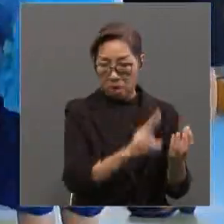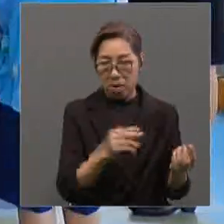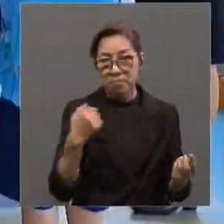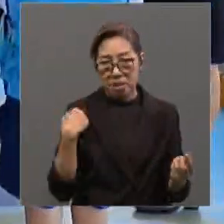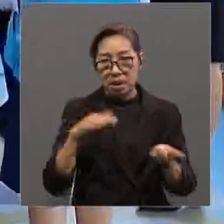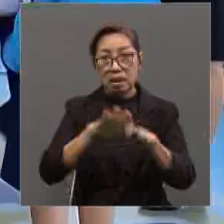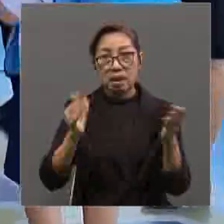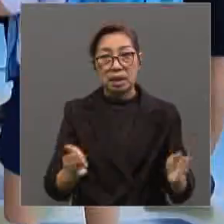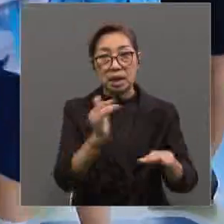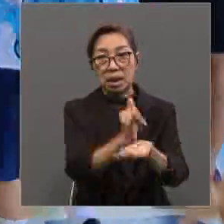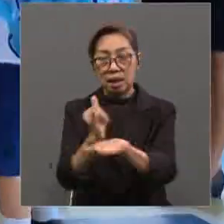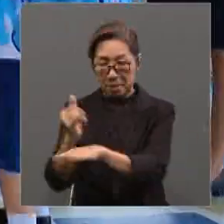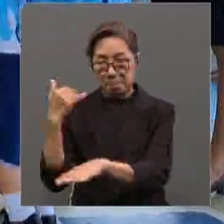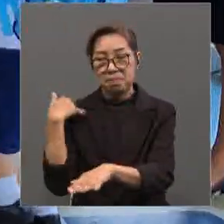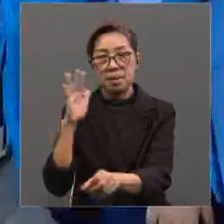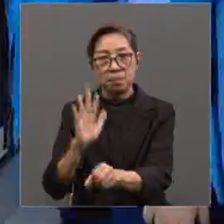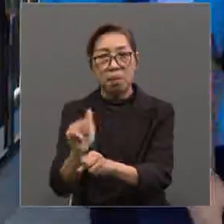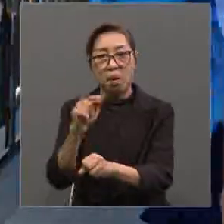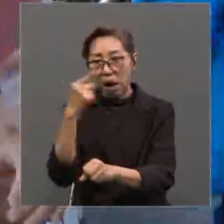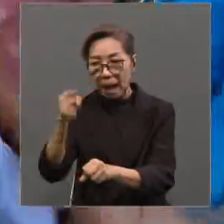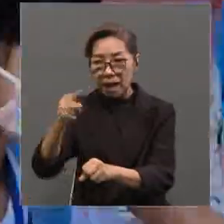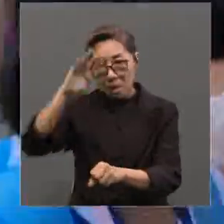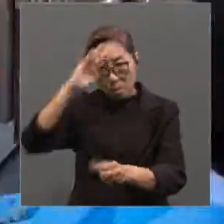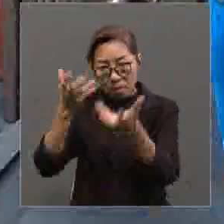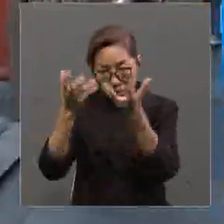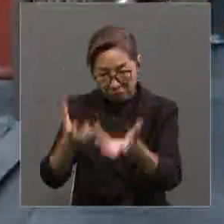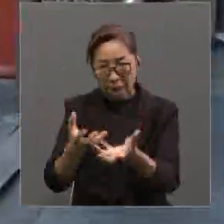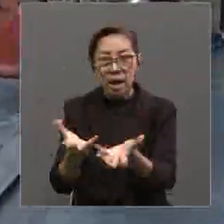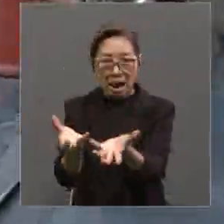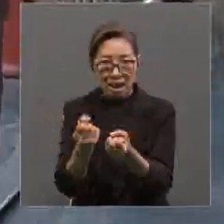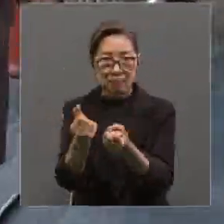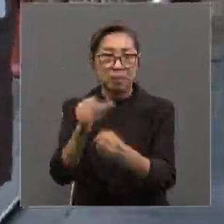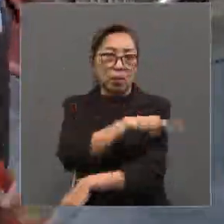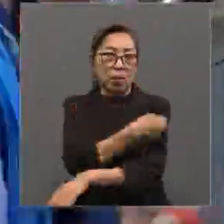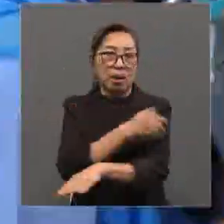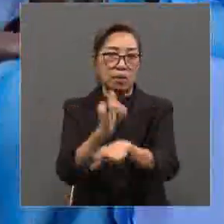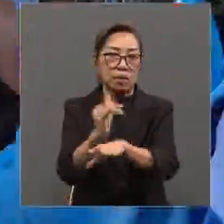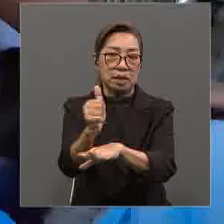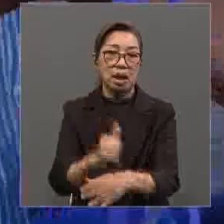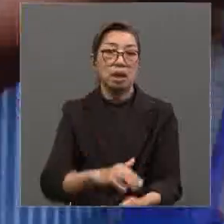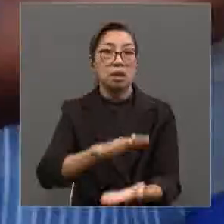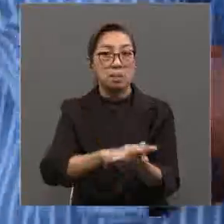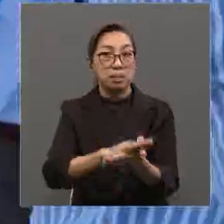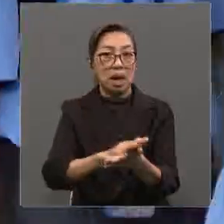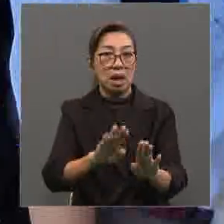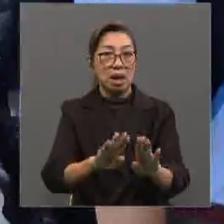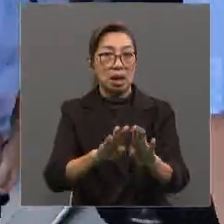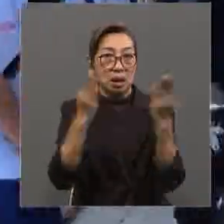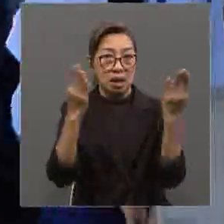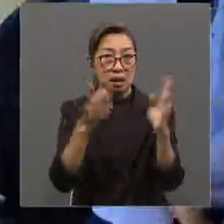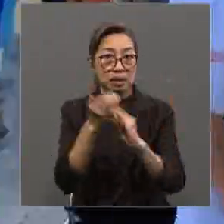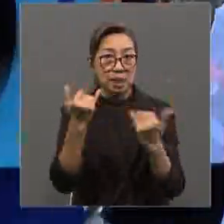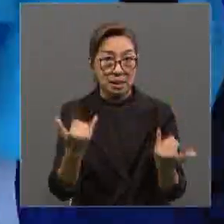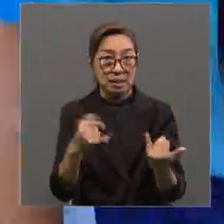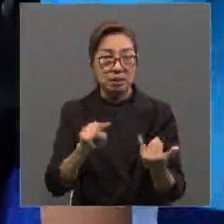ตียงเพียงพอในการดูแลรักษาผู้ป่วยที่มีอาการรุนแรงค่ะส่วนในสัปดาห์นี้โรงเรียนเปิดเทอมแล้วขอให้ผู้ปก